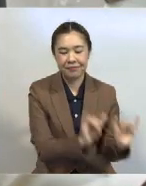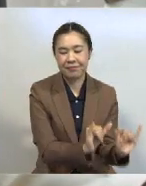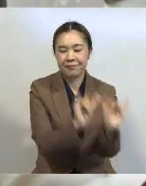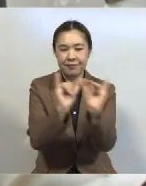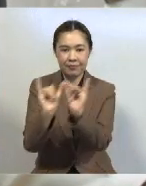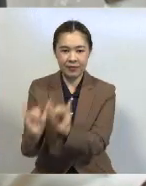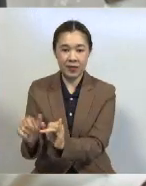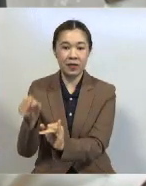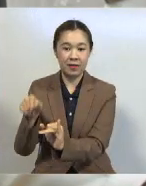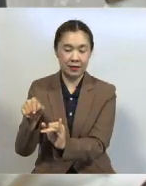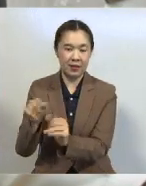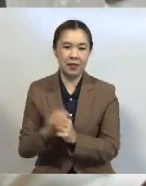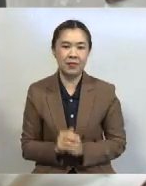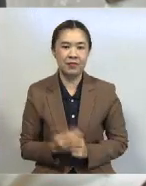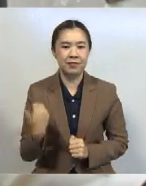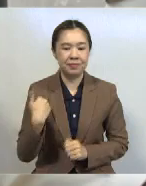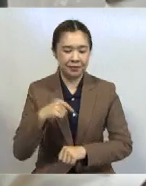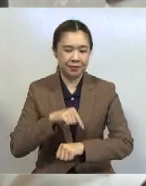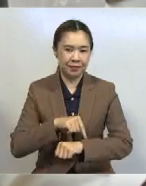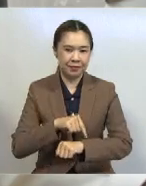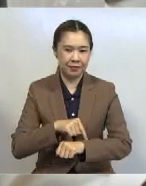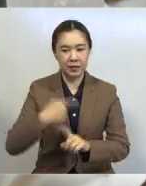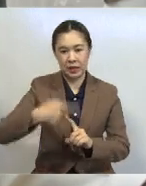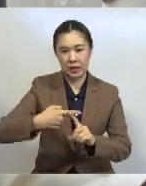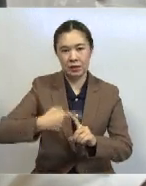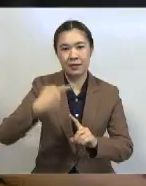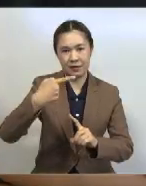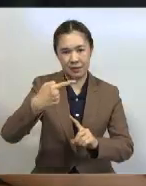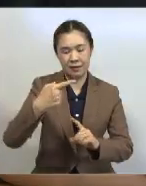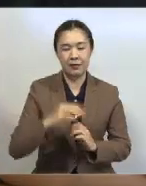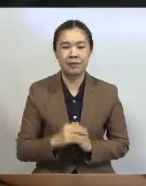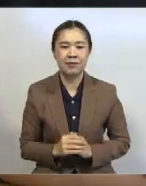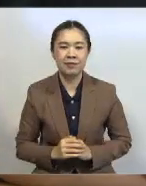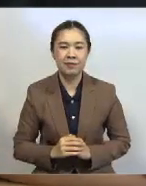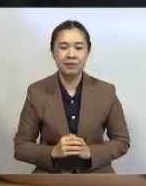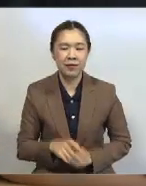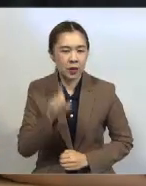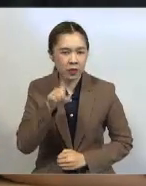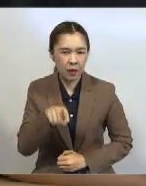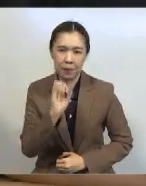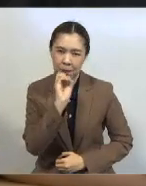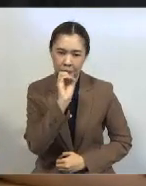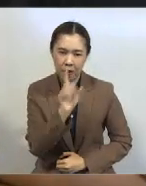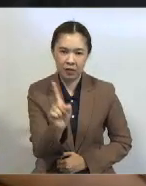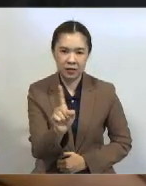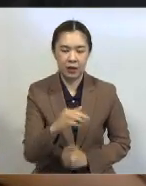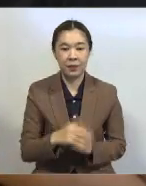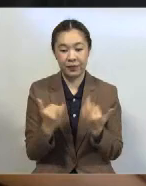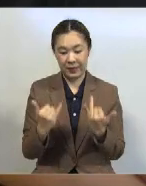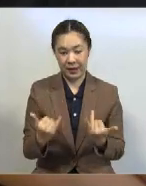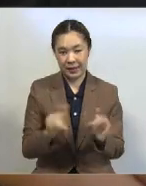ออกจากพื้นที่ของนายวิเชียรเนี่ยจะใช้ระยะเวลาไม่เกิน1เดือนค่ะซึ่งก็ยืนยันแล้วก็ย้ำชัดนะคะว่าการขอย้าย